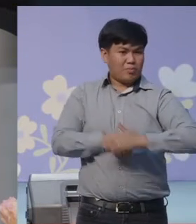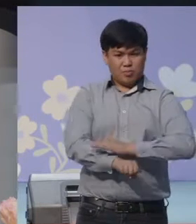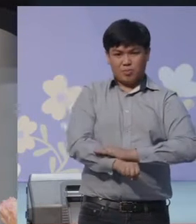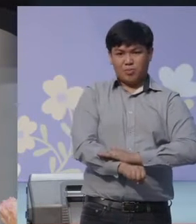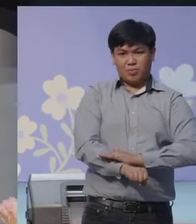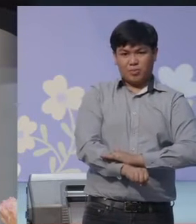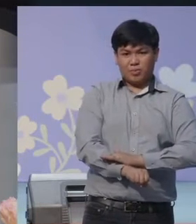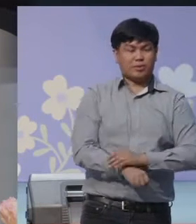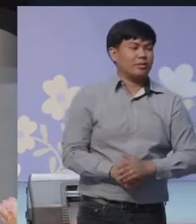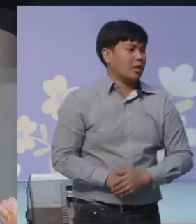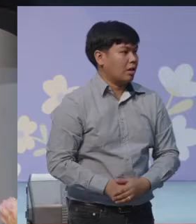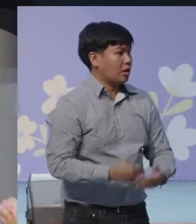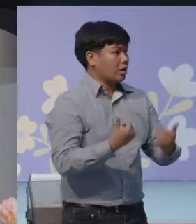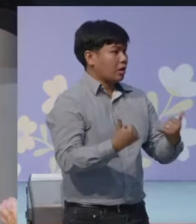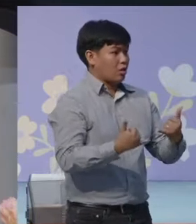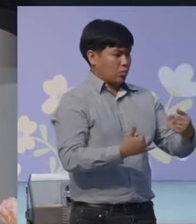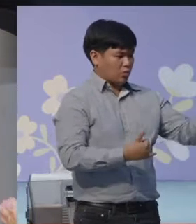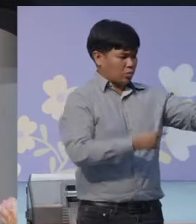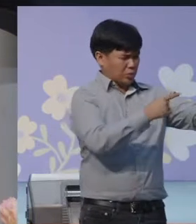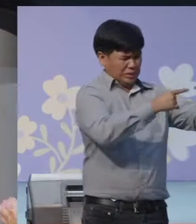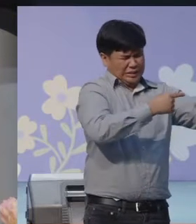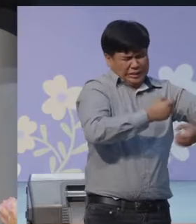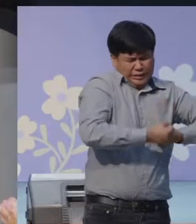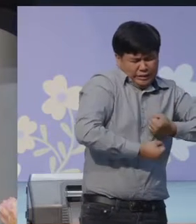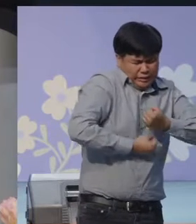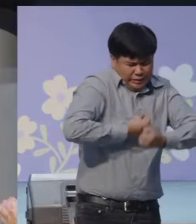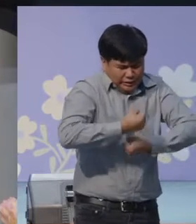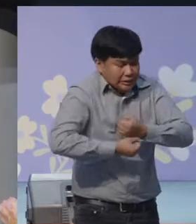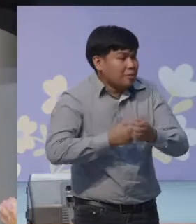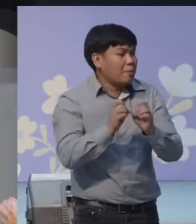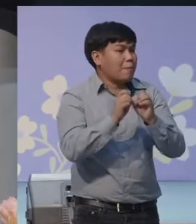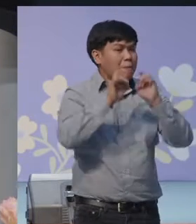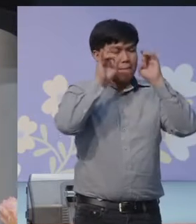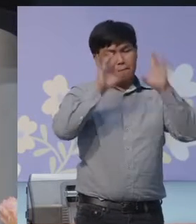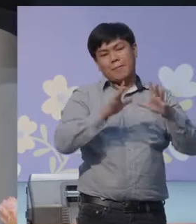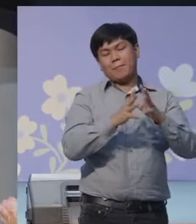Maraming sama na loob na pagdadaan si Hana bago siya magkaanak. Pero ito ang gusto nating